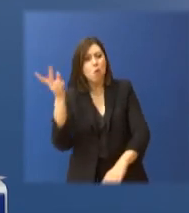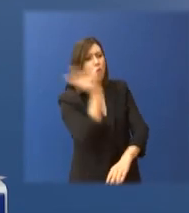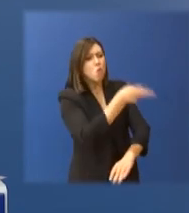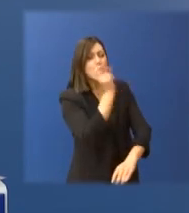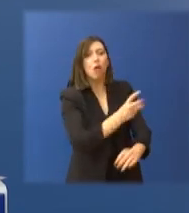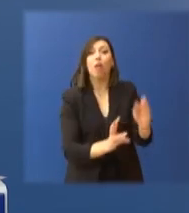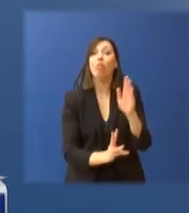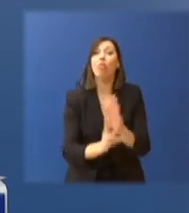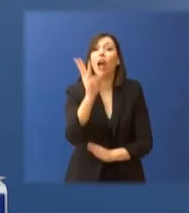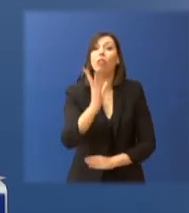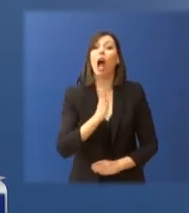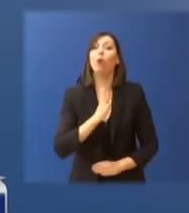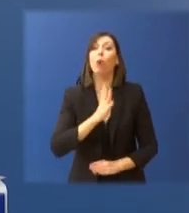δικαστικών,